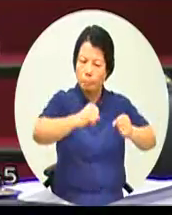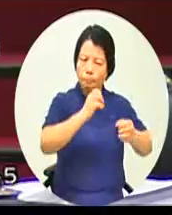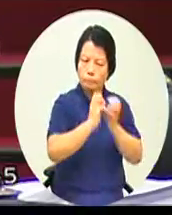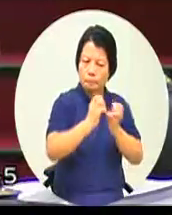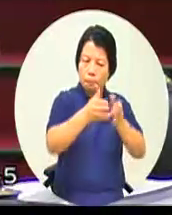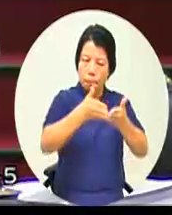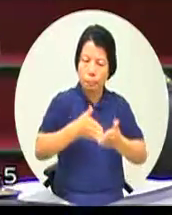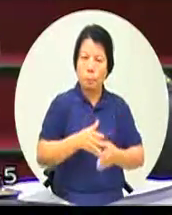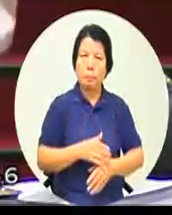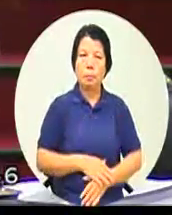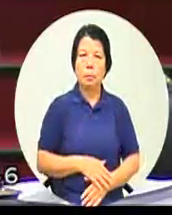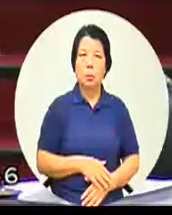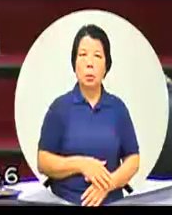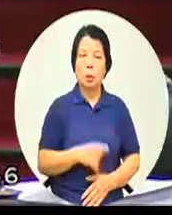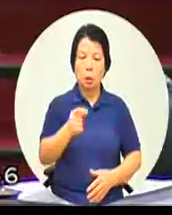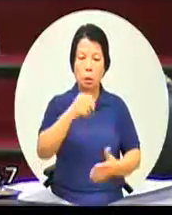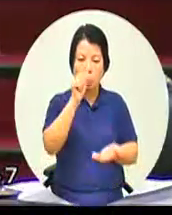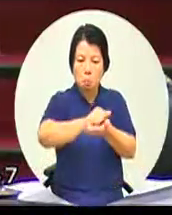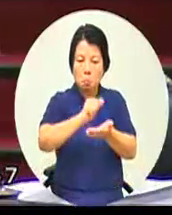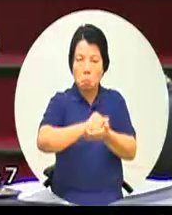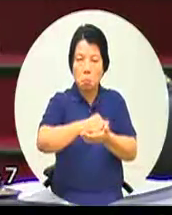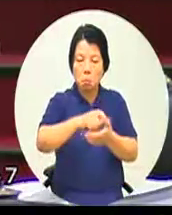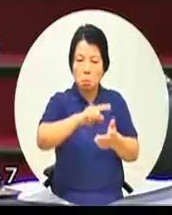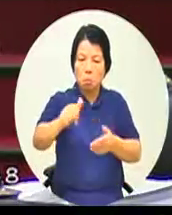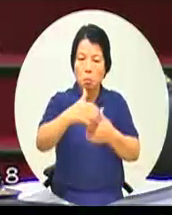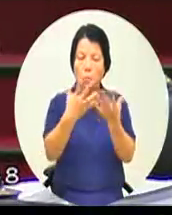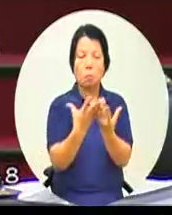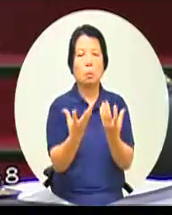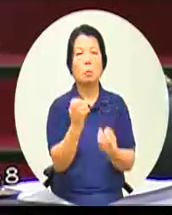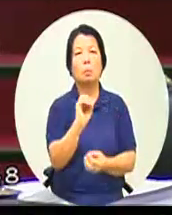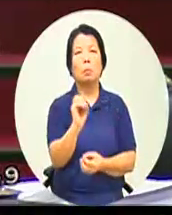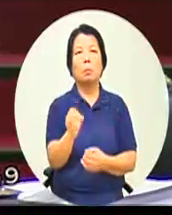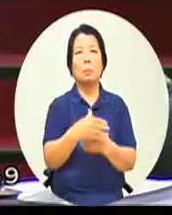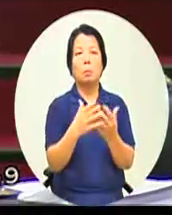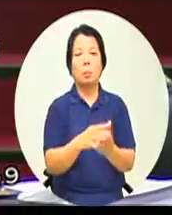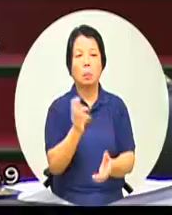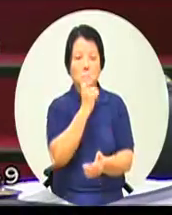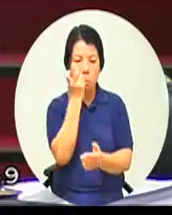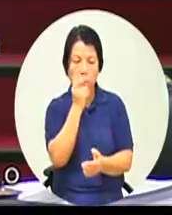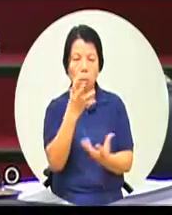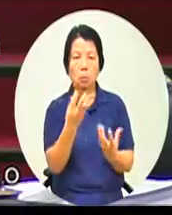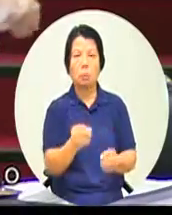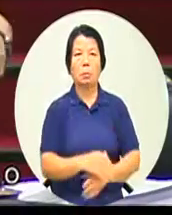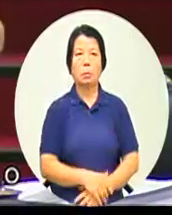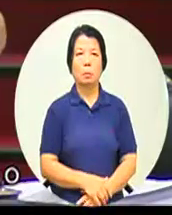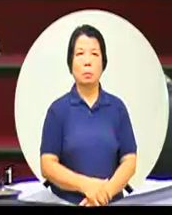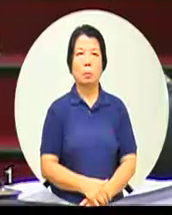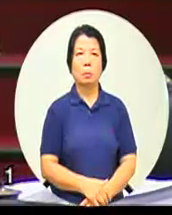我从来没看到你的资料，啊，这也无资料，这也无多怎么监督啊？